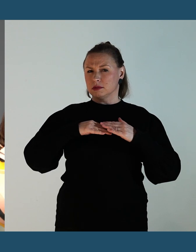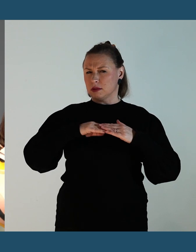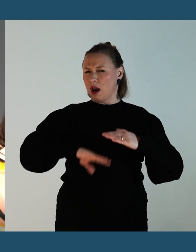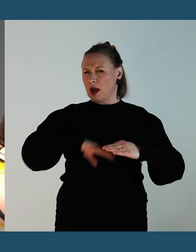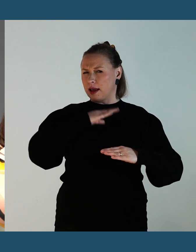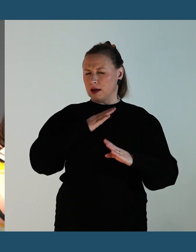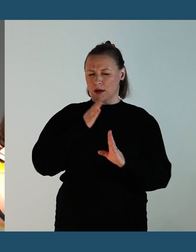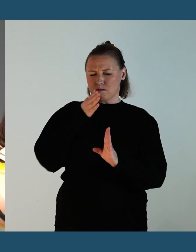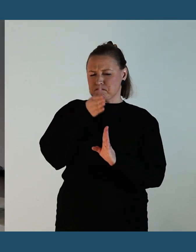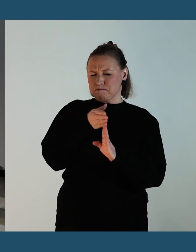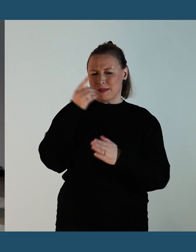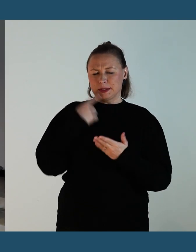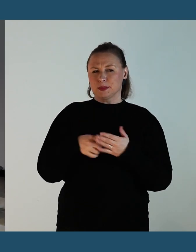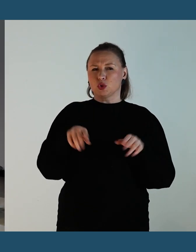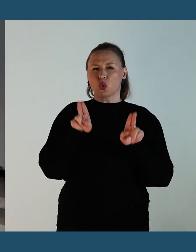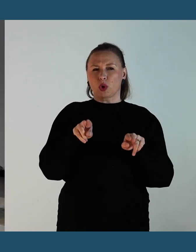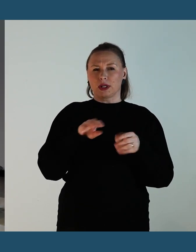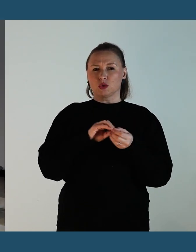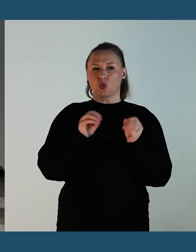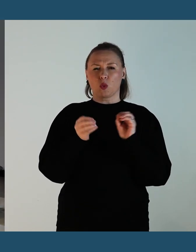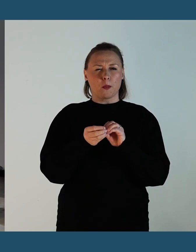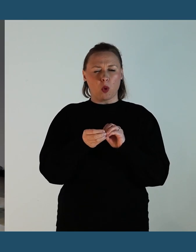alaikäisiin kohdistuvan esimerkiksi juridisen sukupuolen